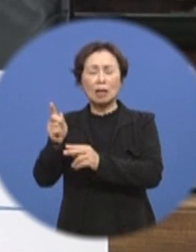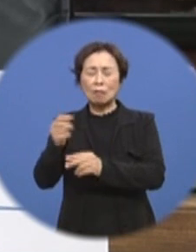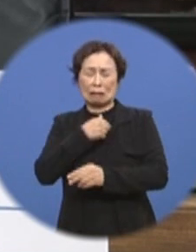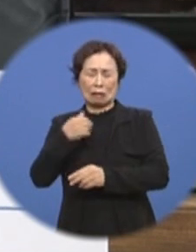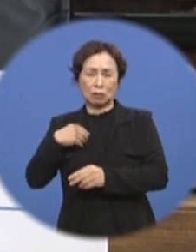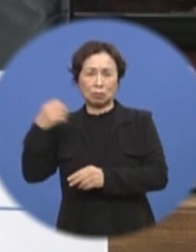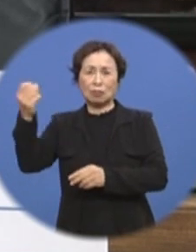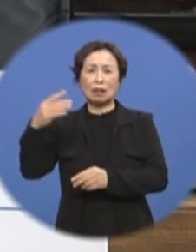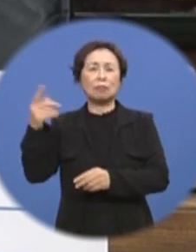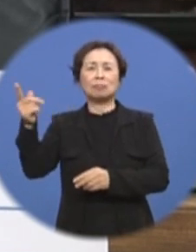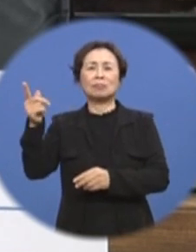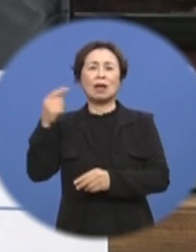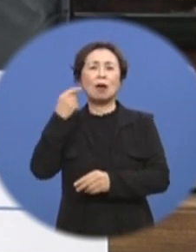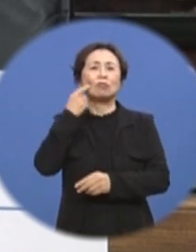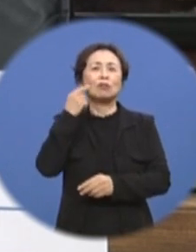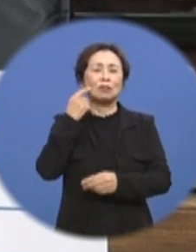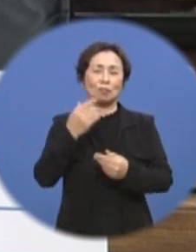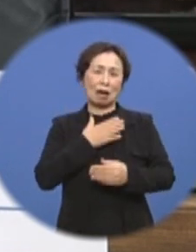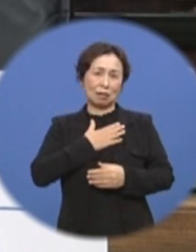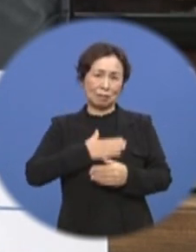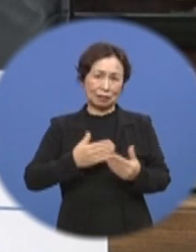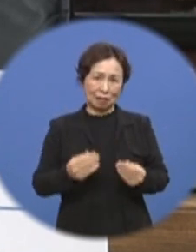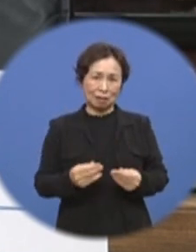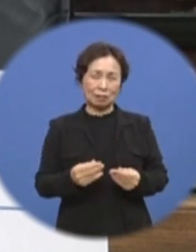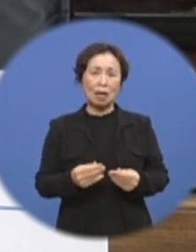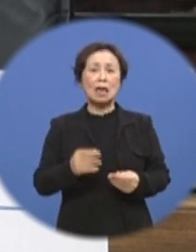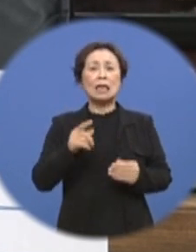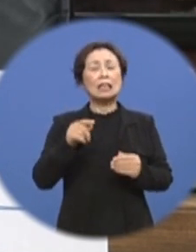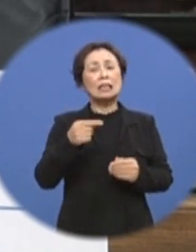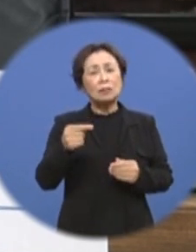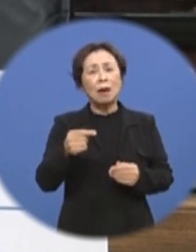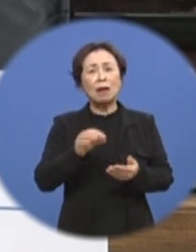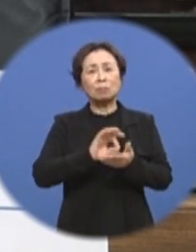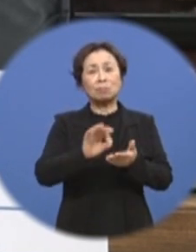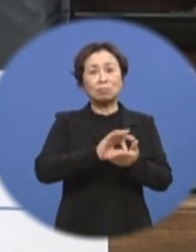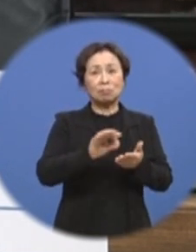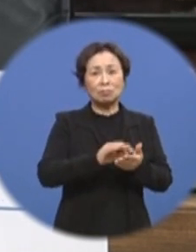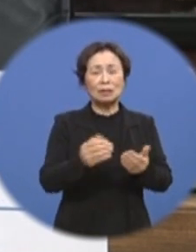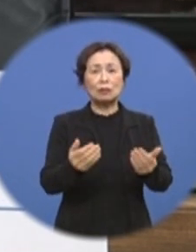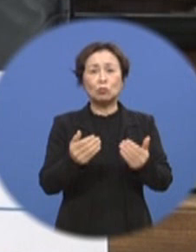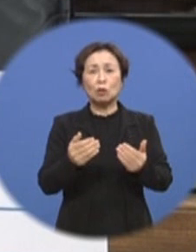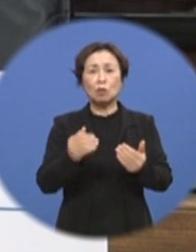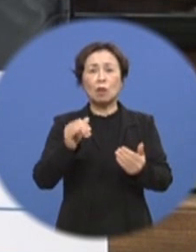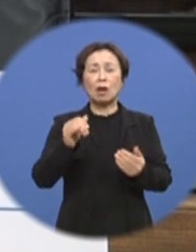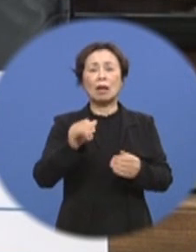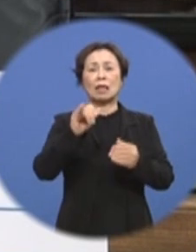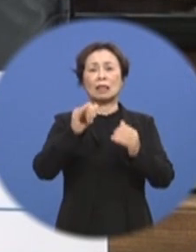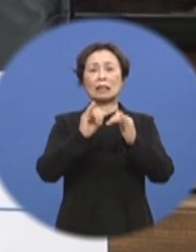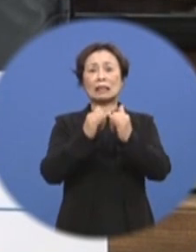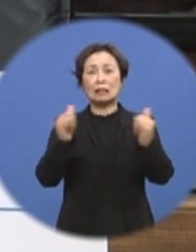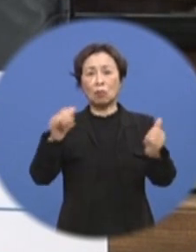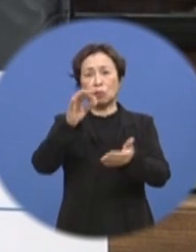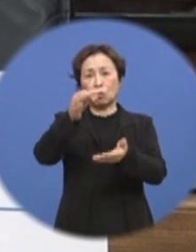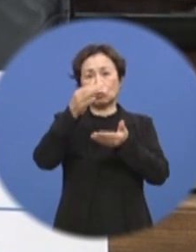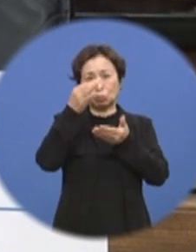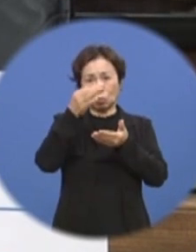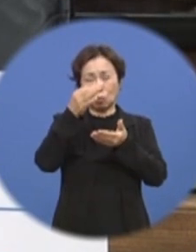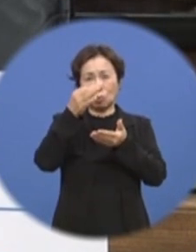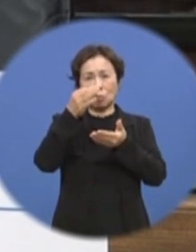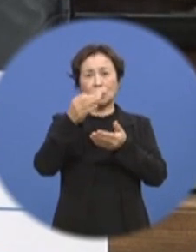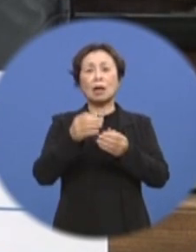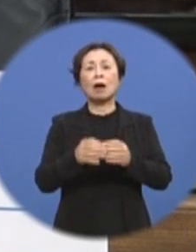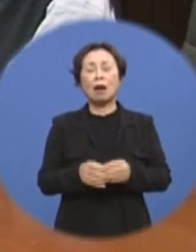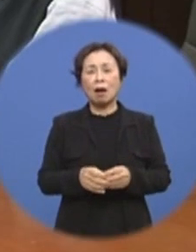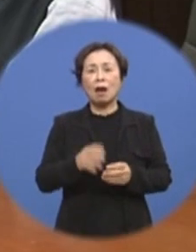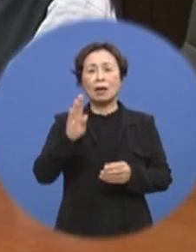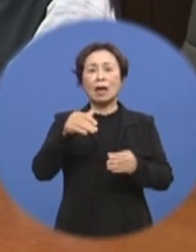お金の部分っていうのは人件費なんですだから県庁の職員を9%カットし